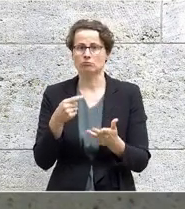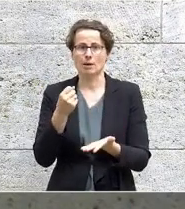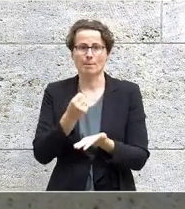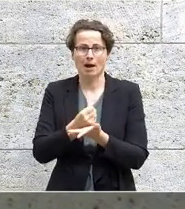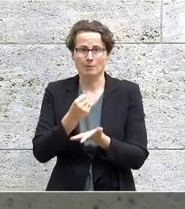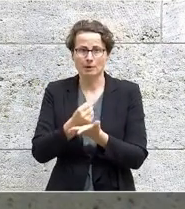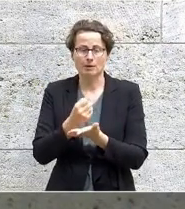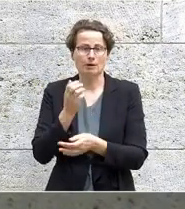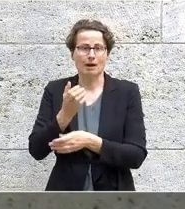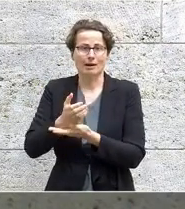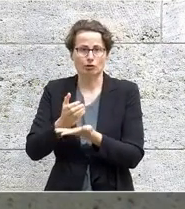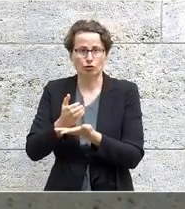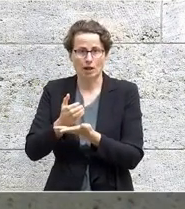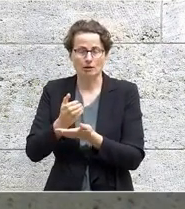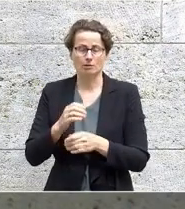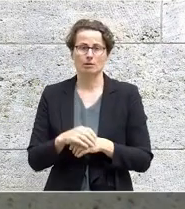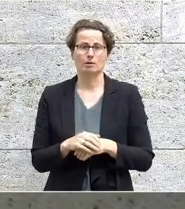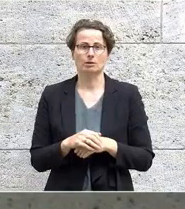und Angestellte,